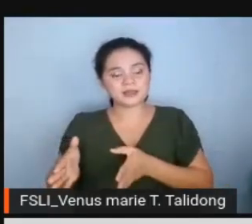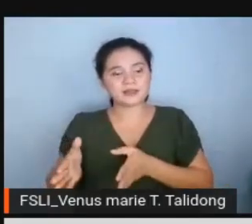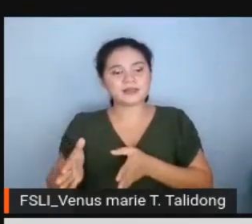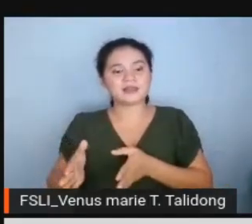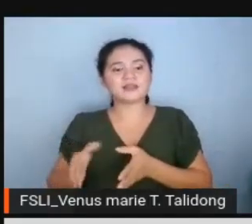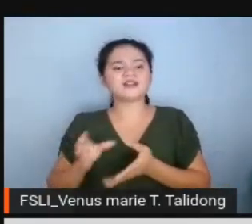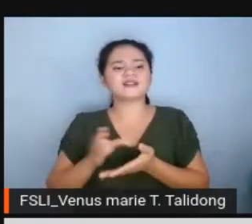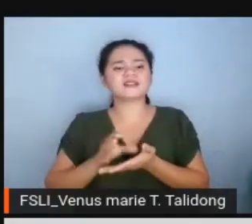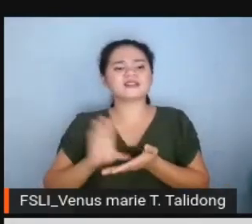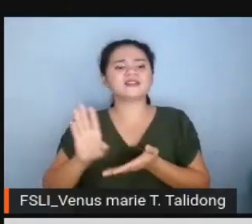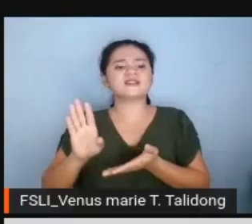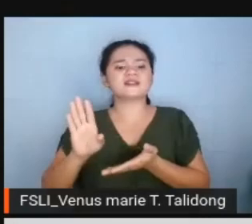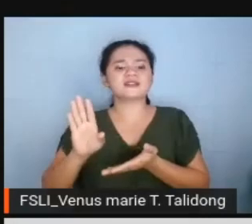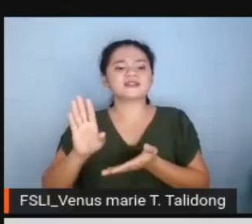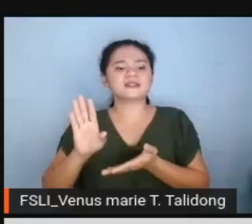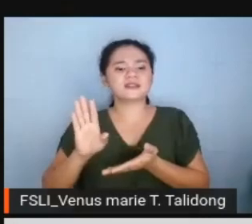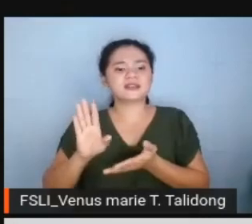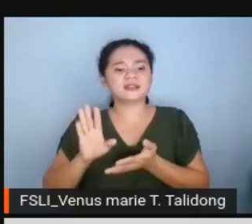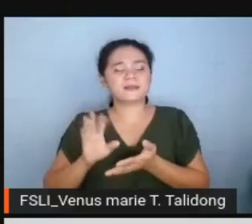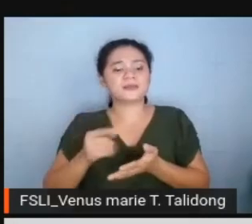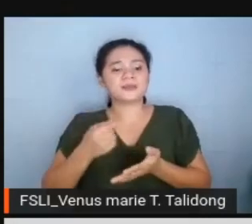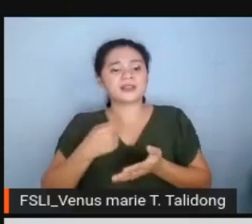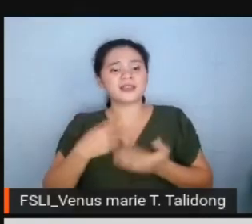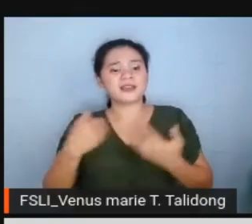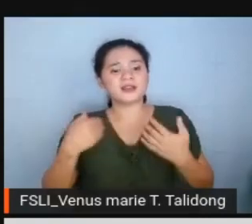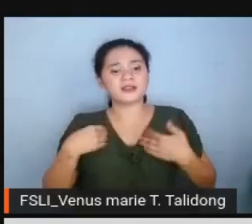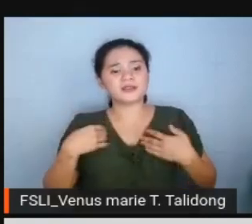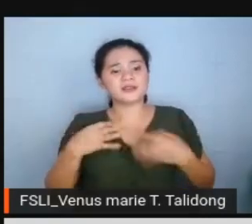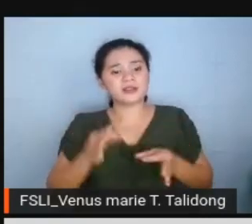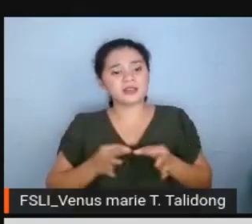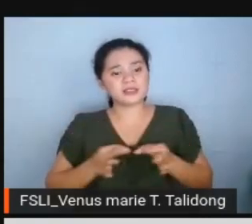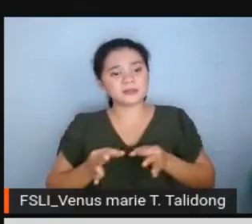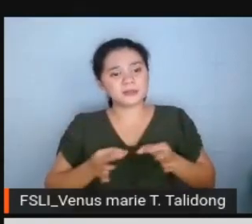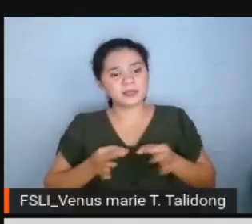I had to explain to each and every